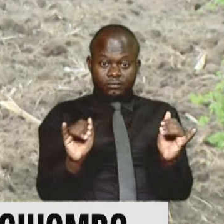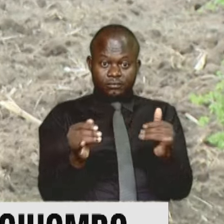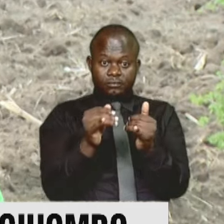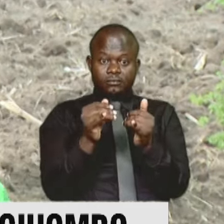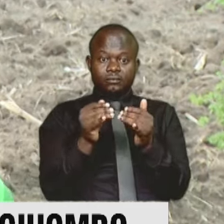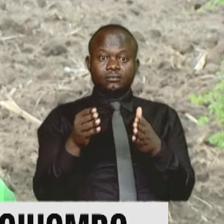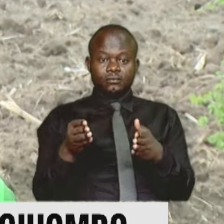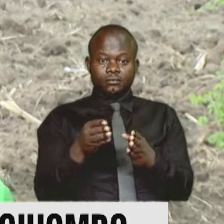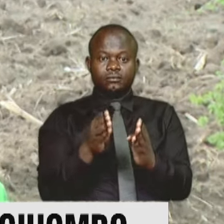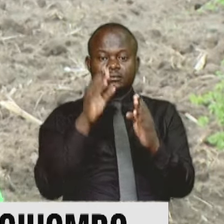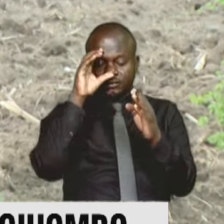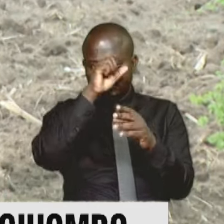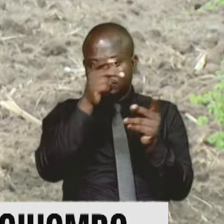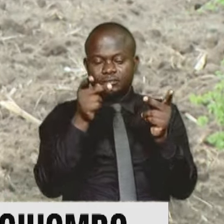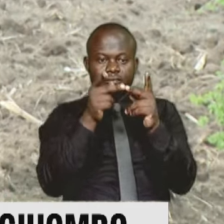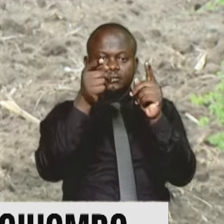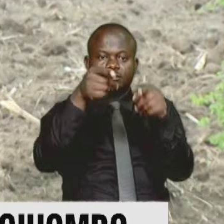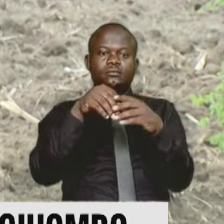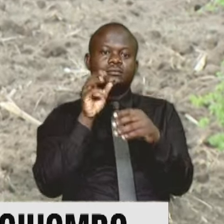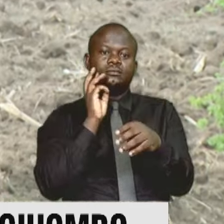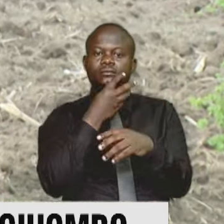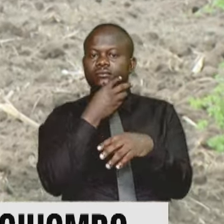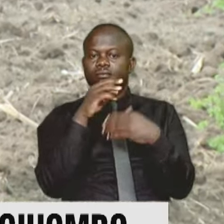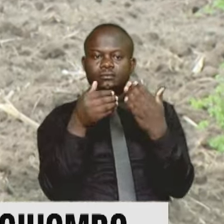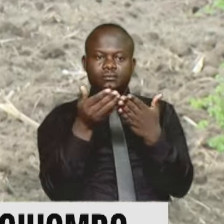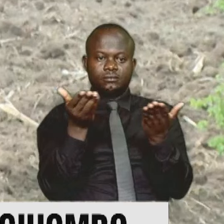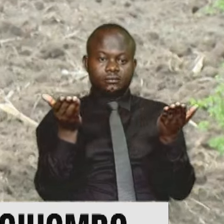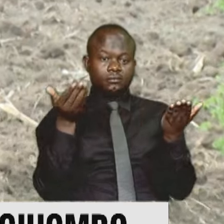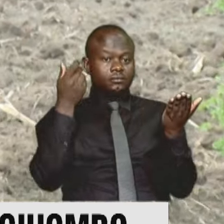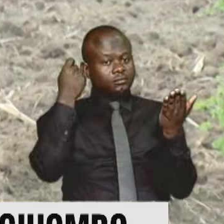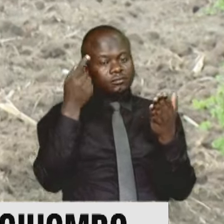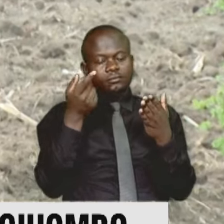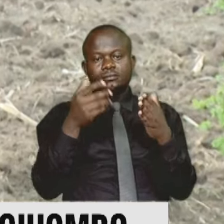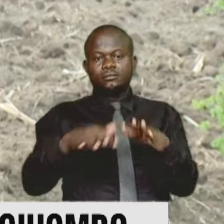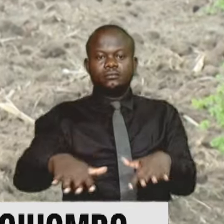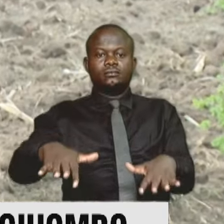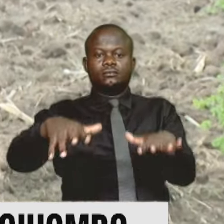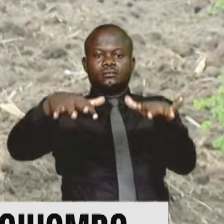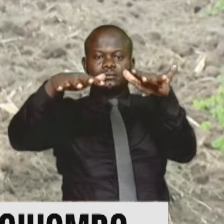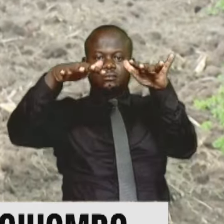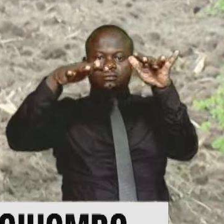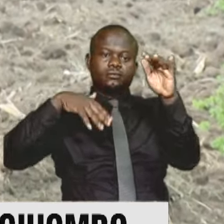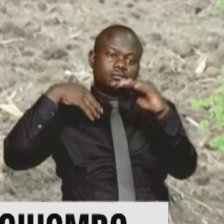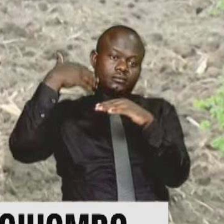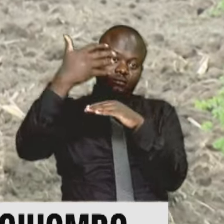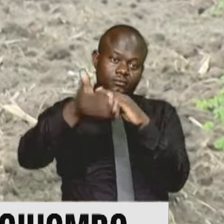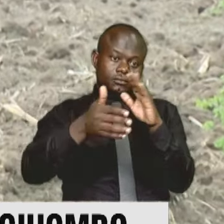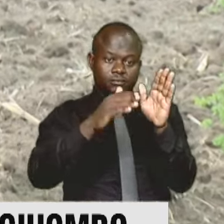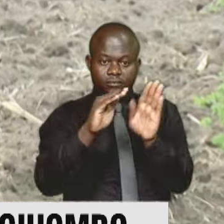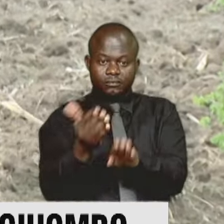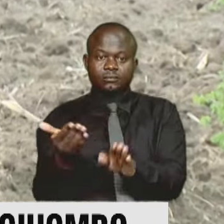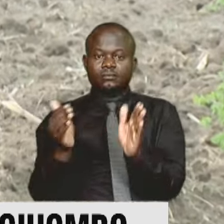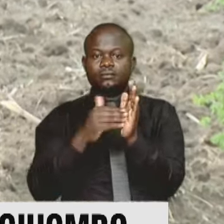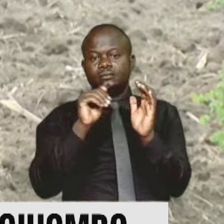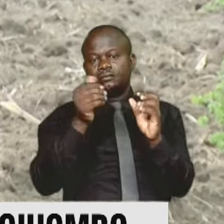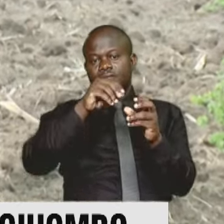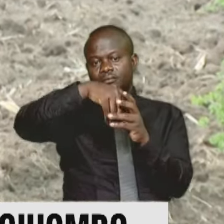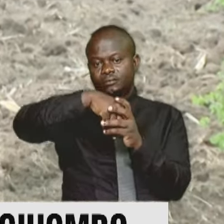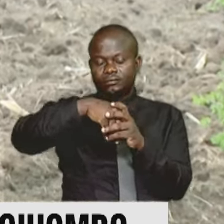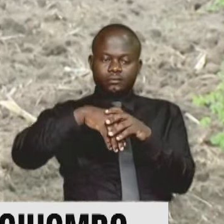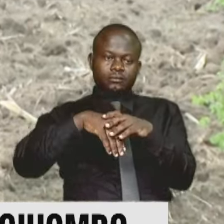drainage aburaho ashyira ya mazi yakamuye. Turuzurirwa imyaka yabiri hejuru igapfa, n'iyari iri mu butaka mo